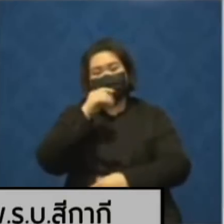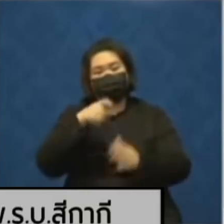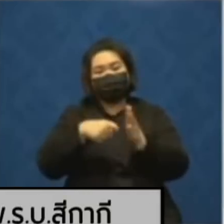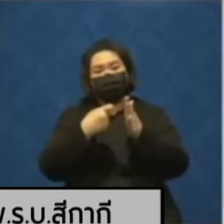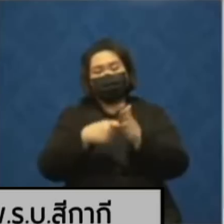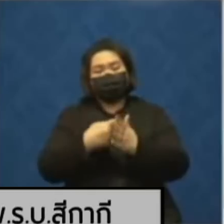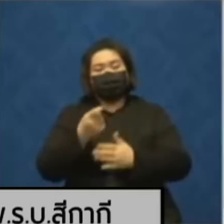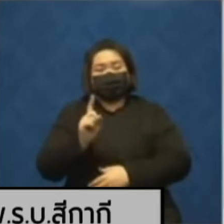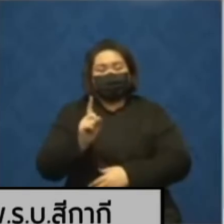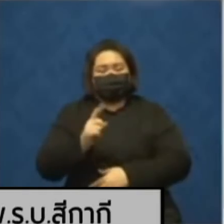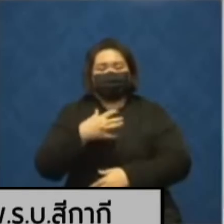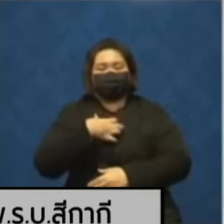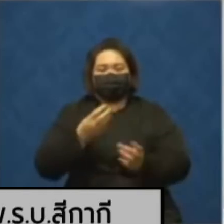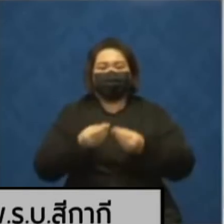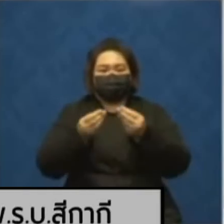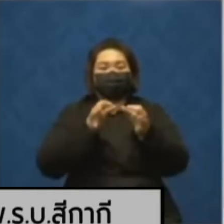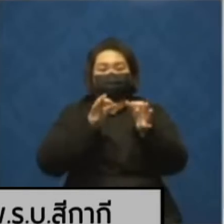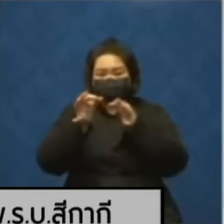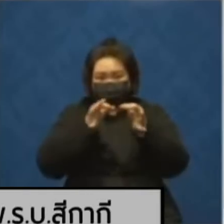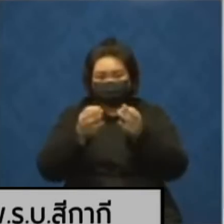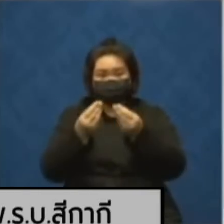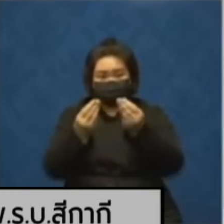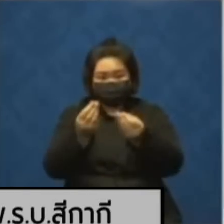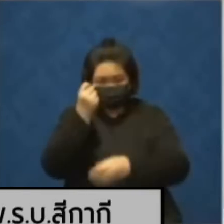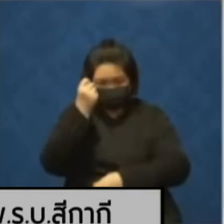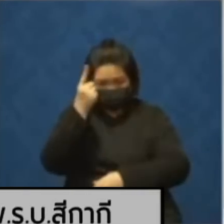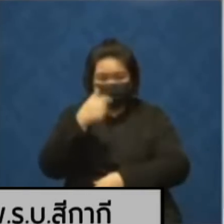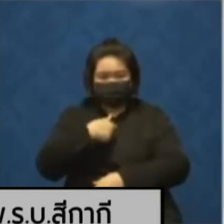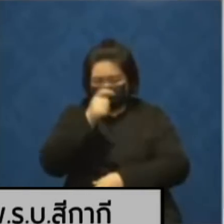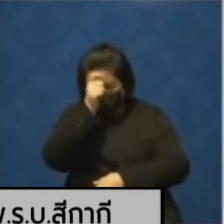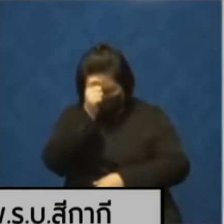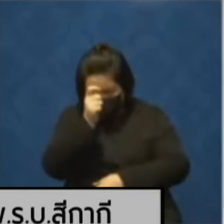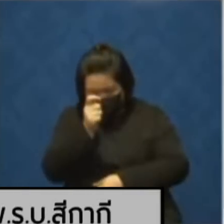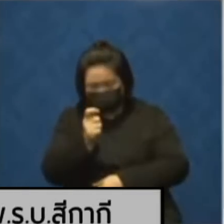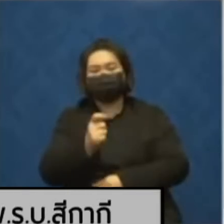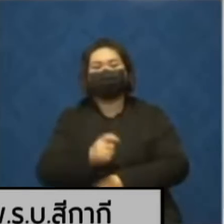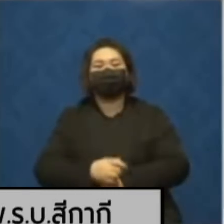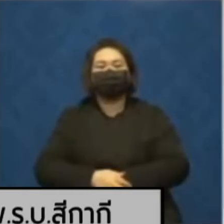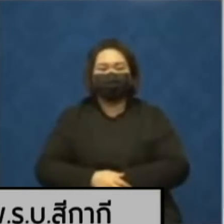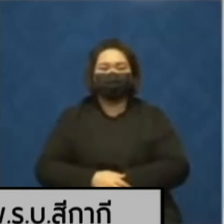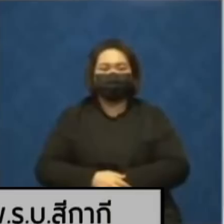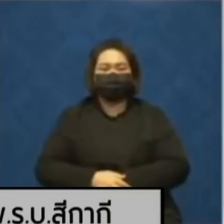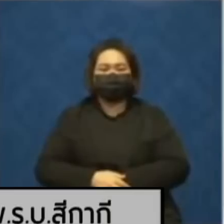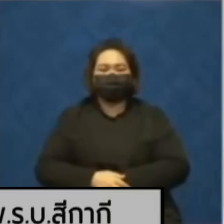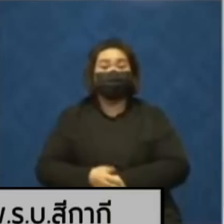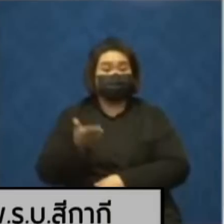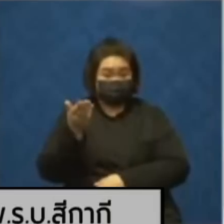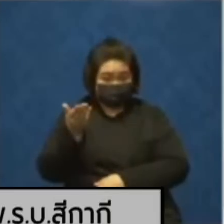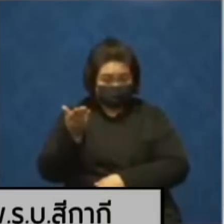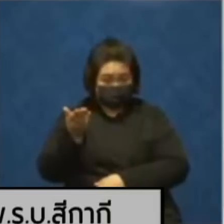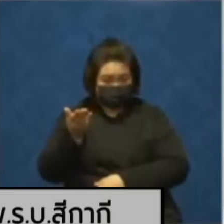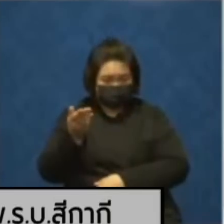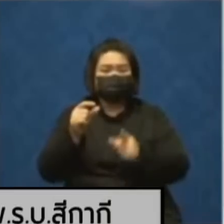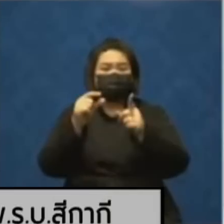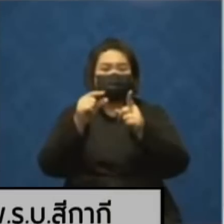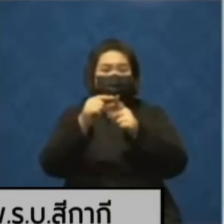อกวาที่ผ่านมามคิมปัหาเลยกศหมายอื่นไม่ใช่การปัฏตรปตำรวจแต่เป็การปัตรูป กระบวน